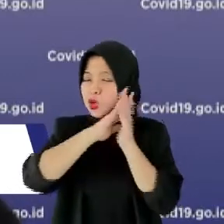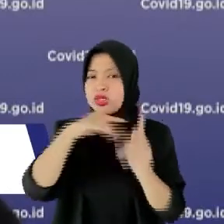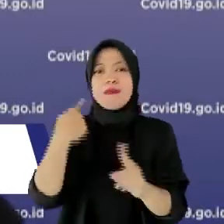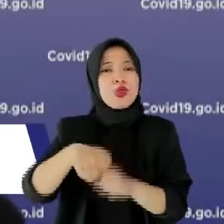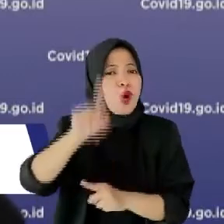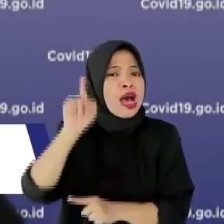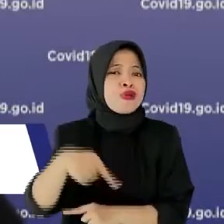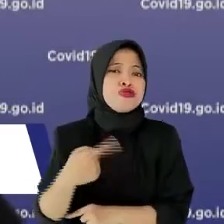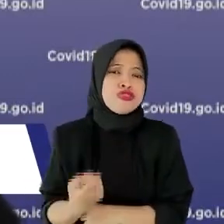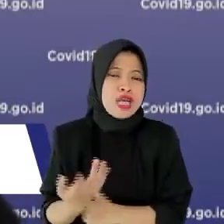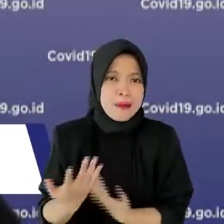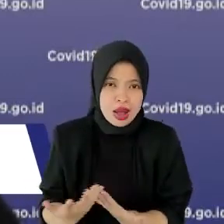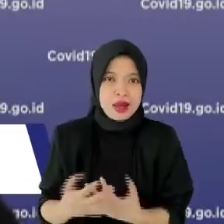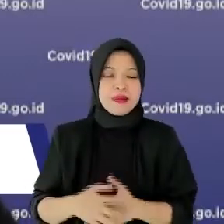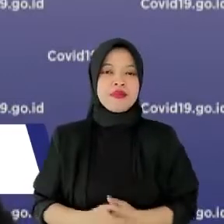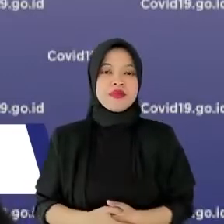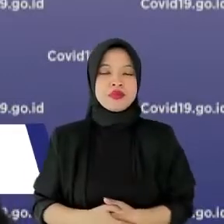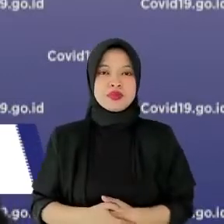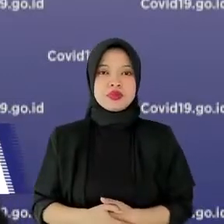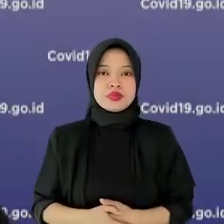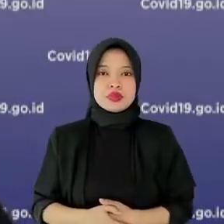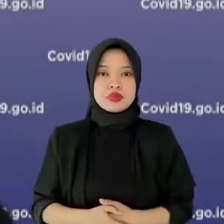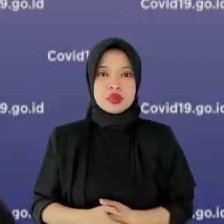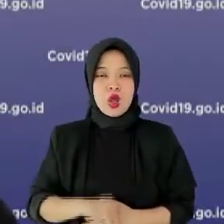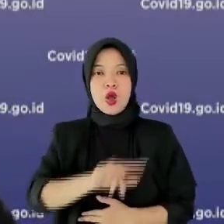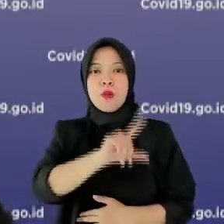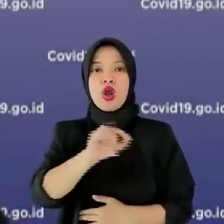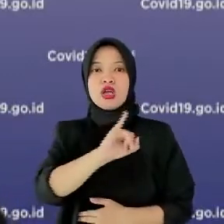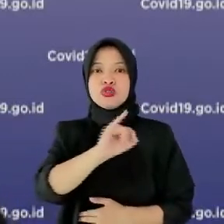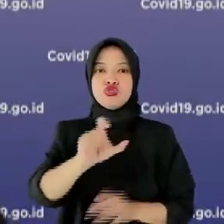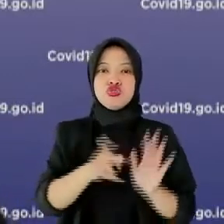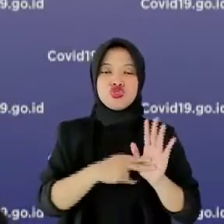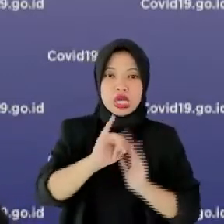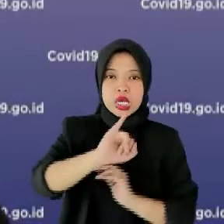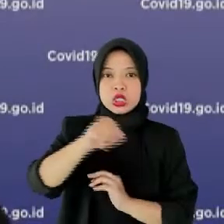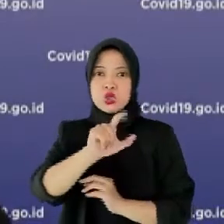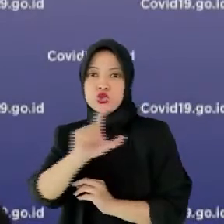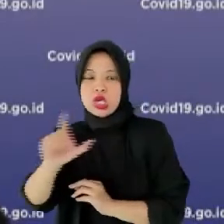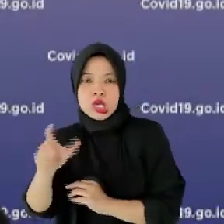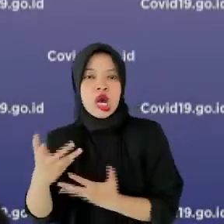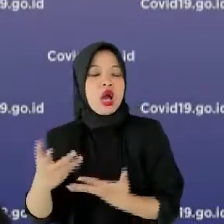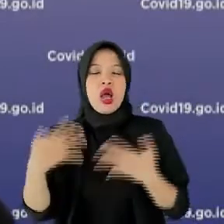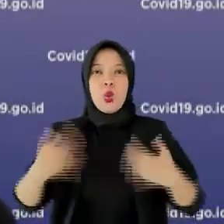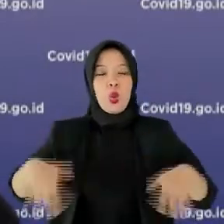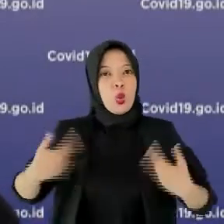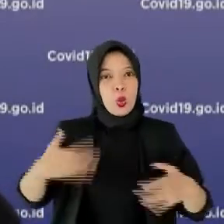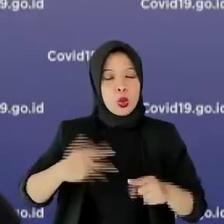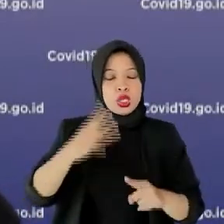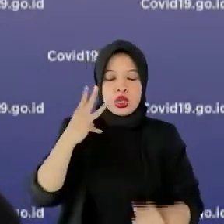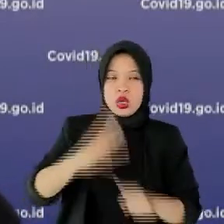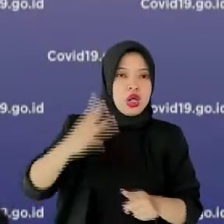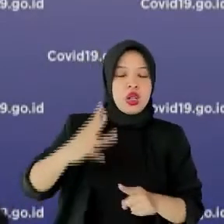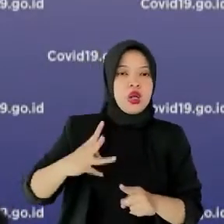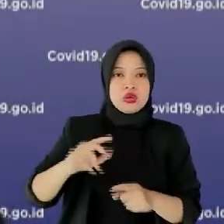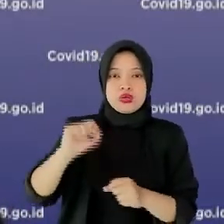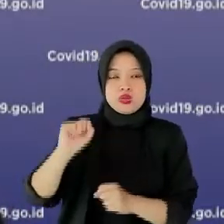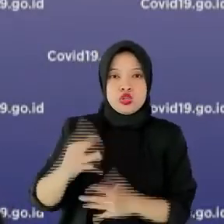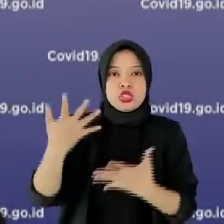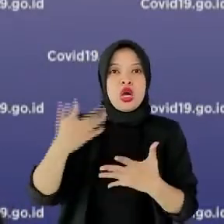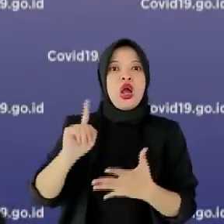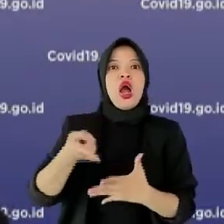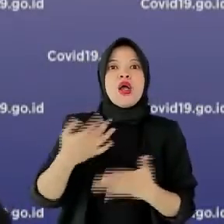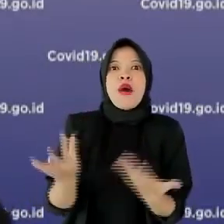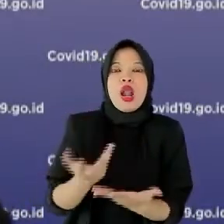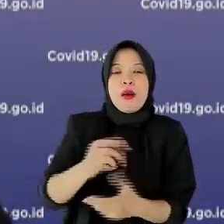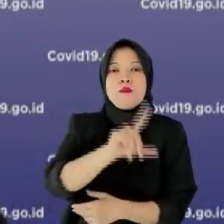kita ingat second wave ini yang di bulan Juni-Juli kemarin tinggi sekali, ini kan 3 kali lipat puncak dibandingkan puncak yang ada